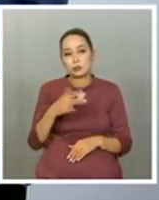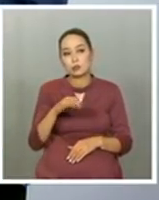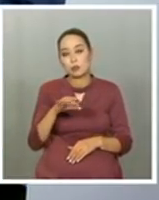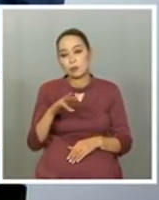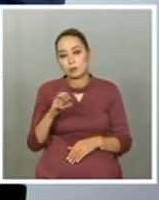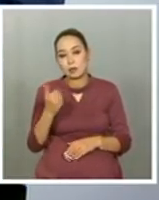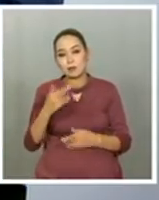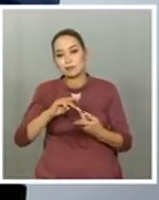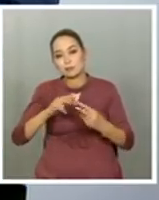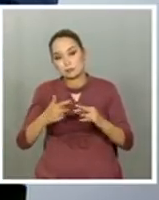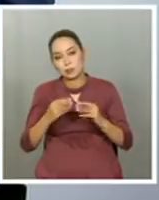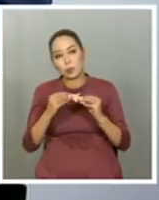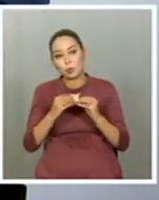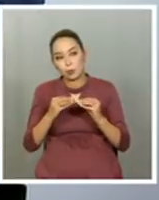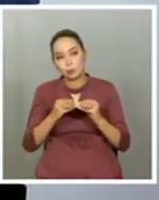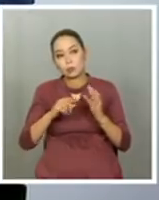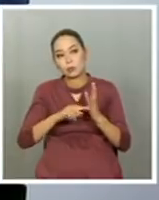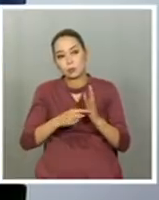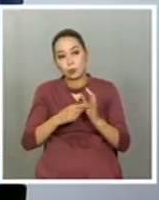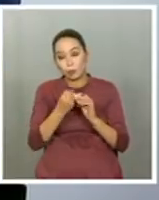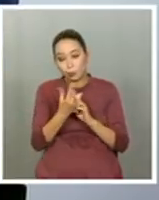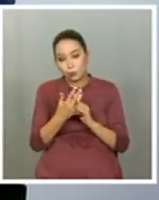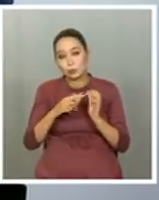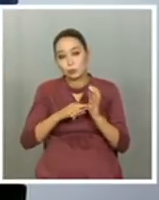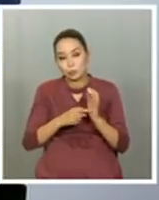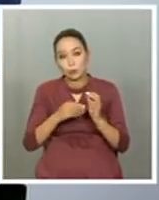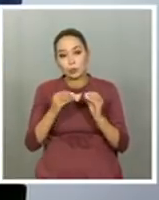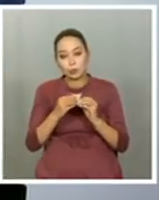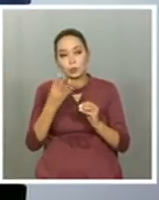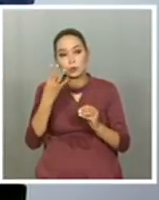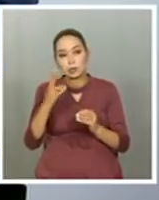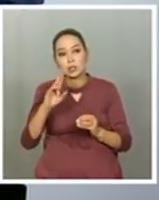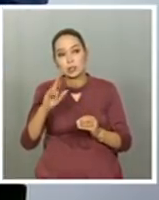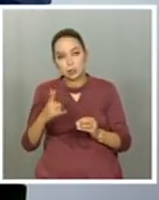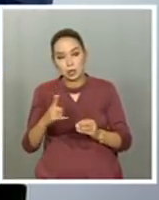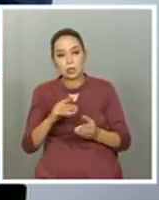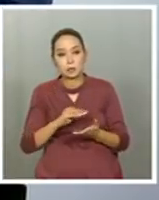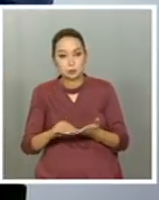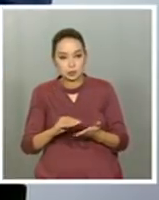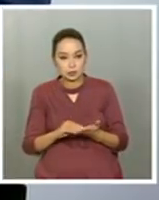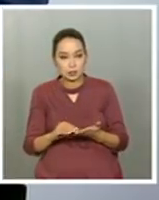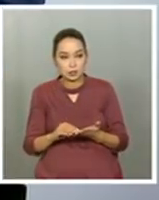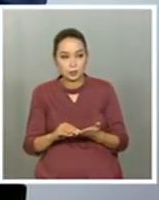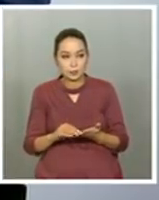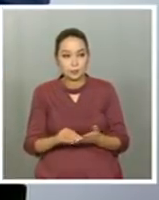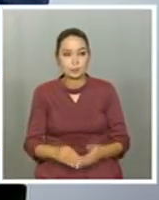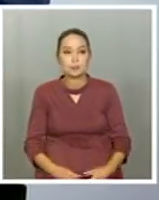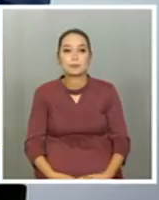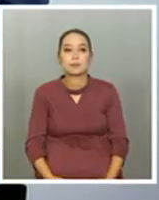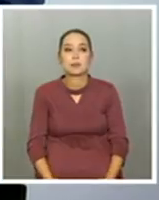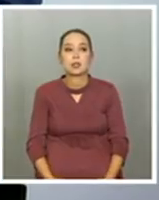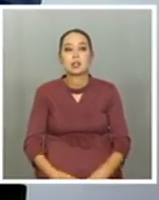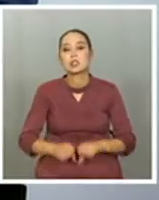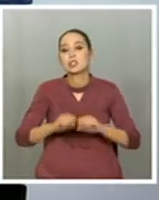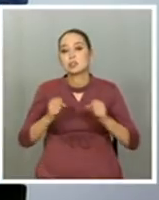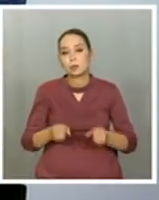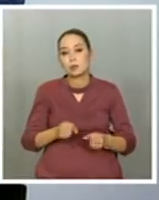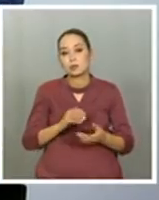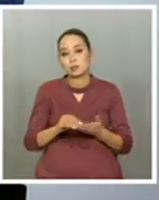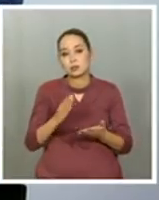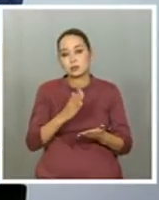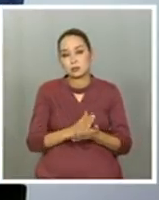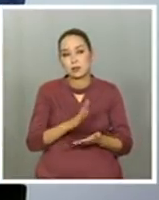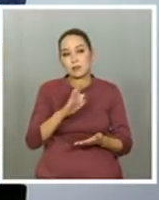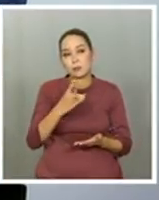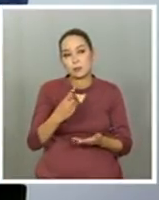жүйесінде 13 көбейтілген, оның 4-ші дәрежесі килограмм түрінде жазып аламыз. Және де бізге жылдамдықтар берілген. V1 жылдамдық